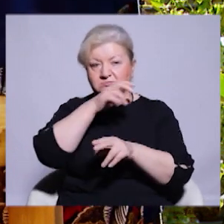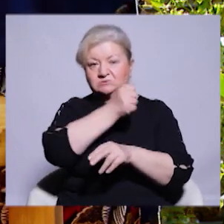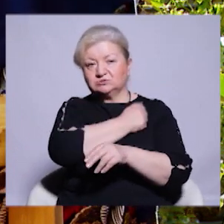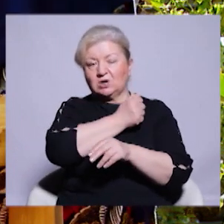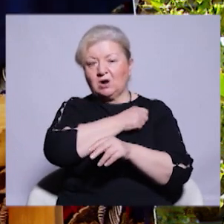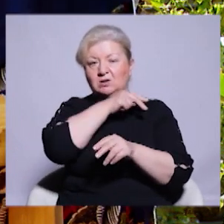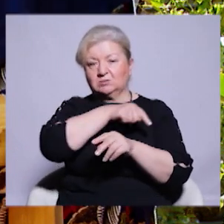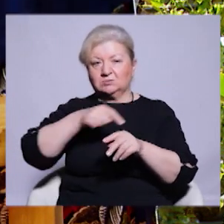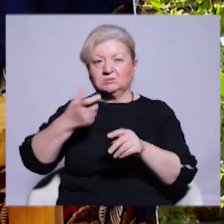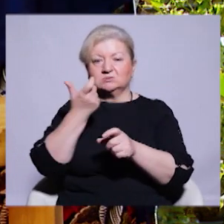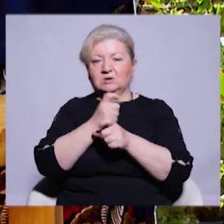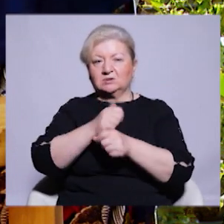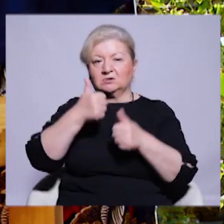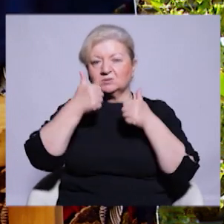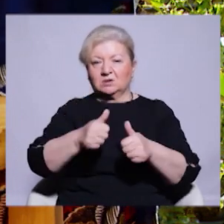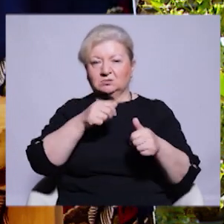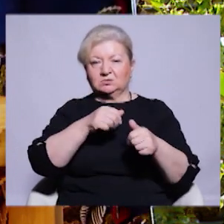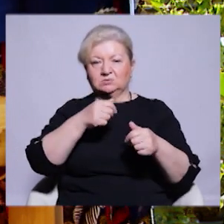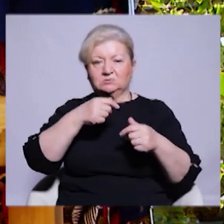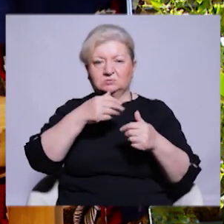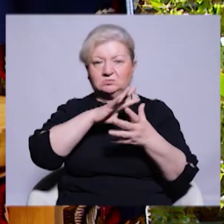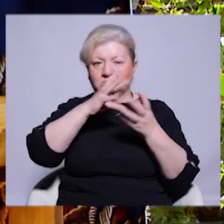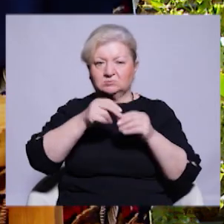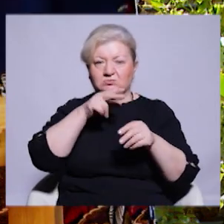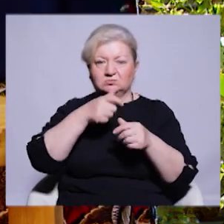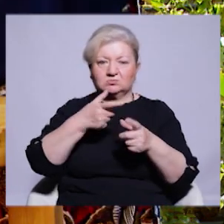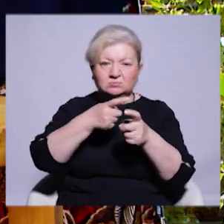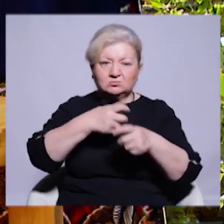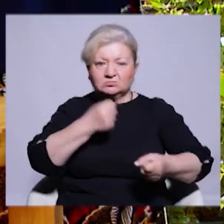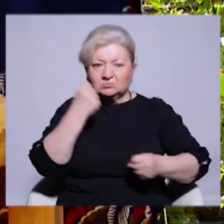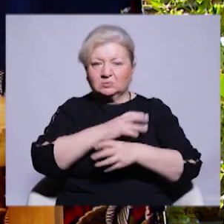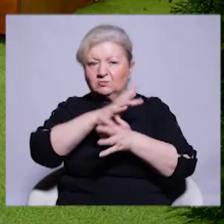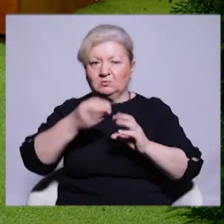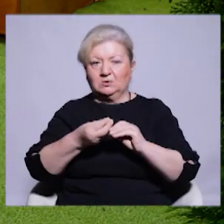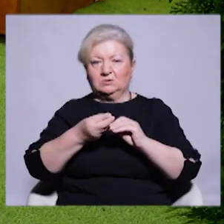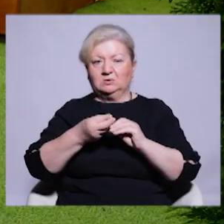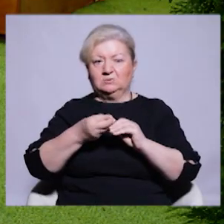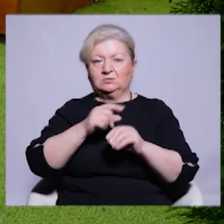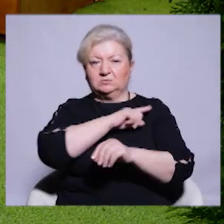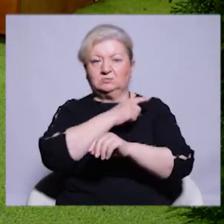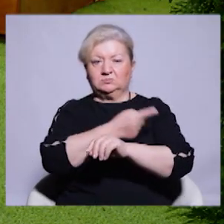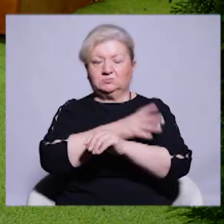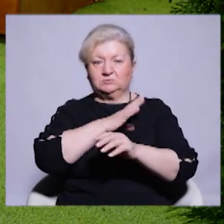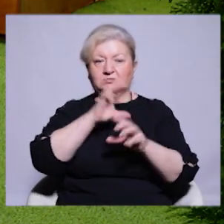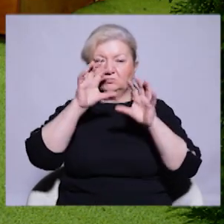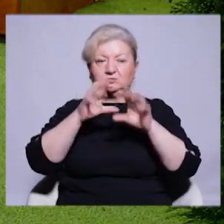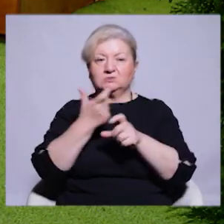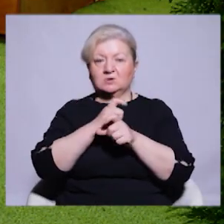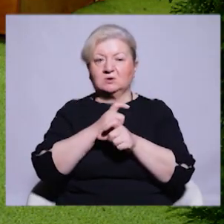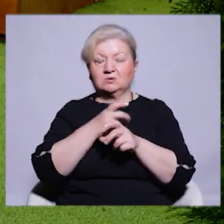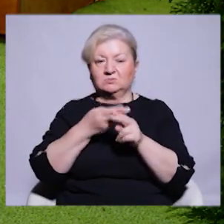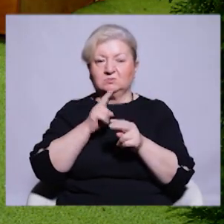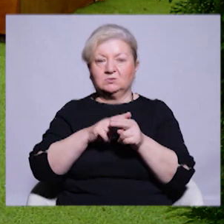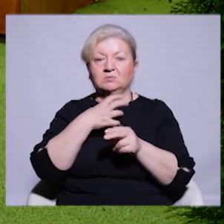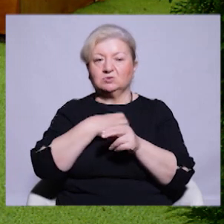სადაც შეხედავდა მეფე, რომ გაჭირდა საქმე ბრძოლა, სწორედ იქ ჩდებოდა თავისი გვარდიით. ასე რომ ეს რეფორმაც ძალიან